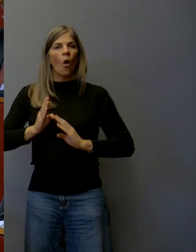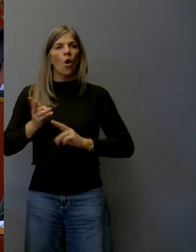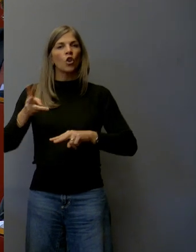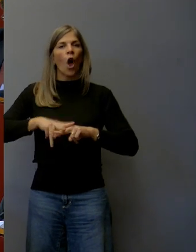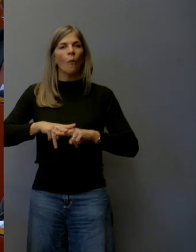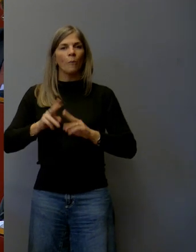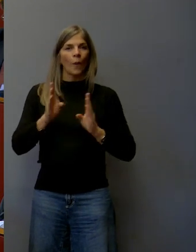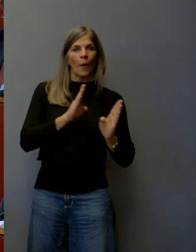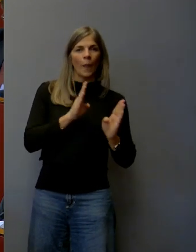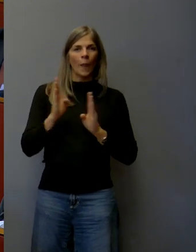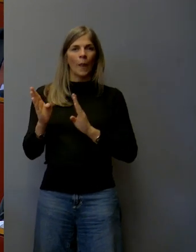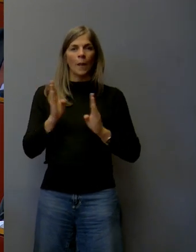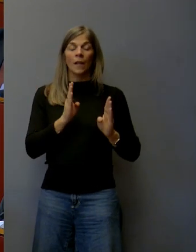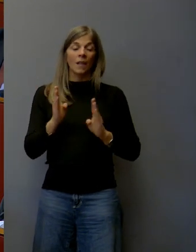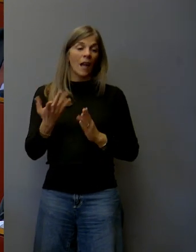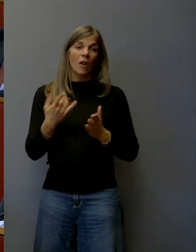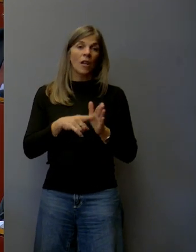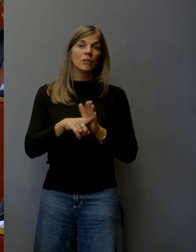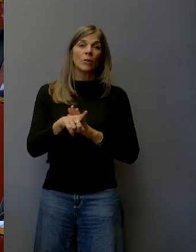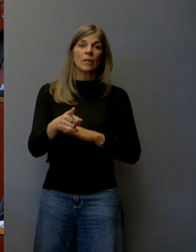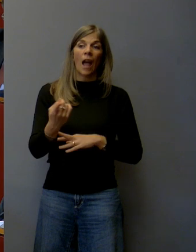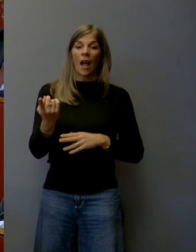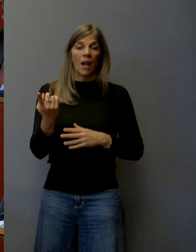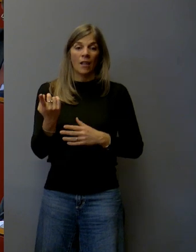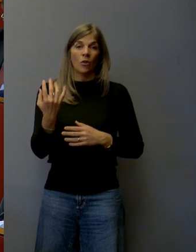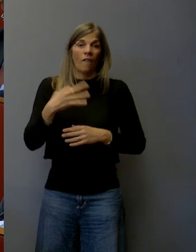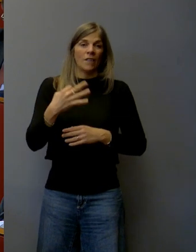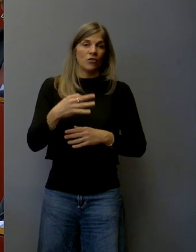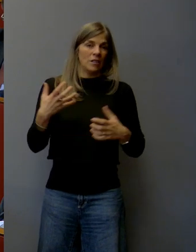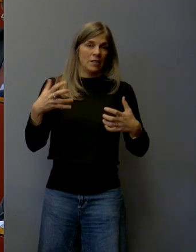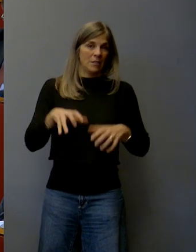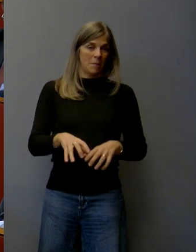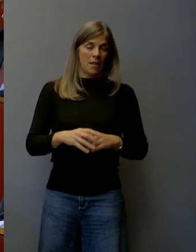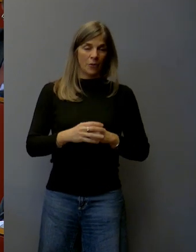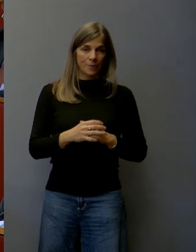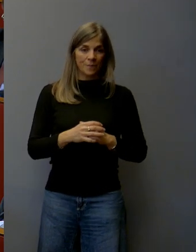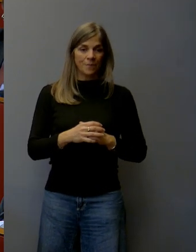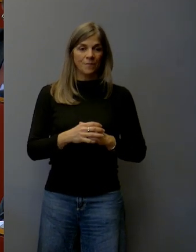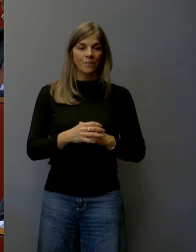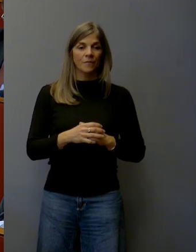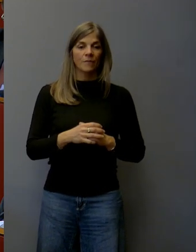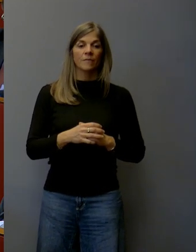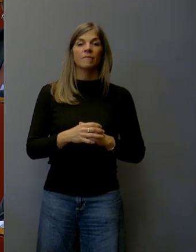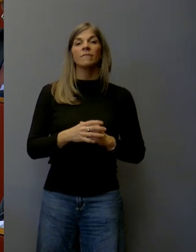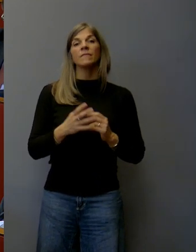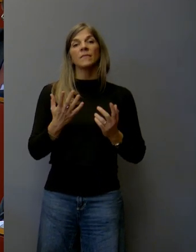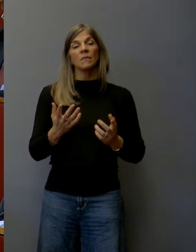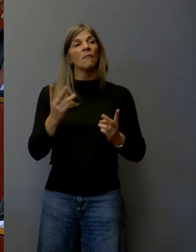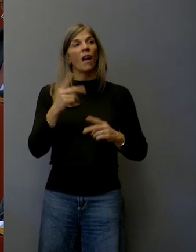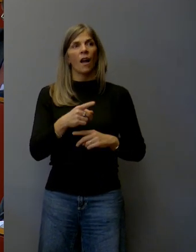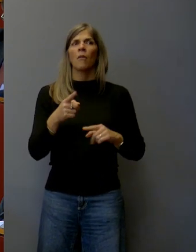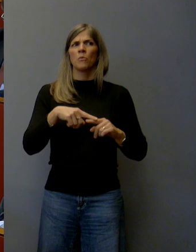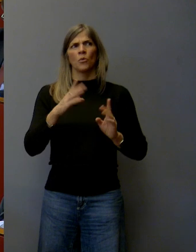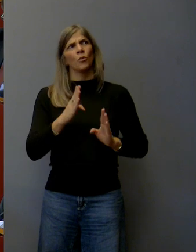una minore efficienza dal punto di vista dei servizi Resi dal cittadino Ma non è che l'estetica sia meno